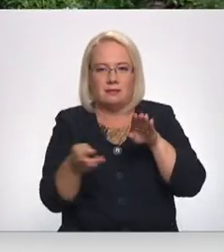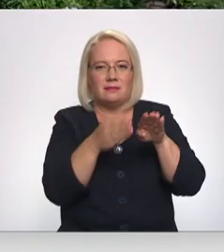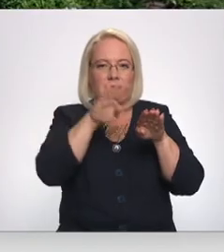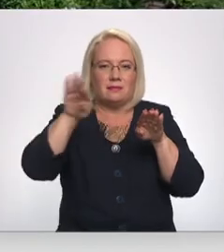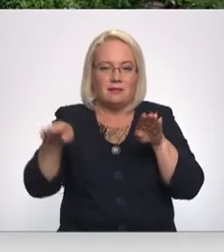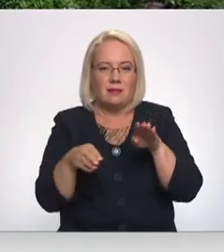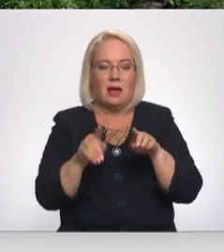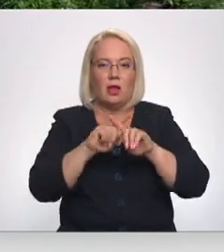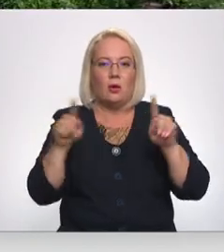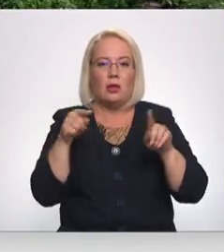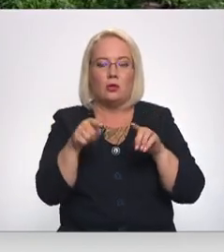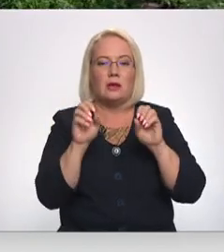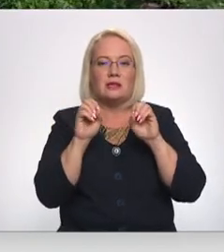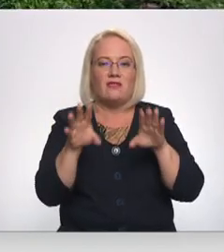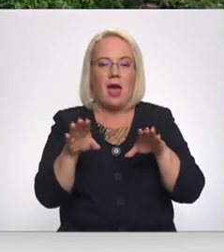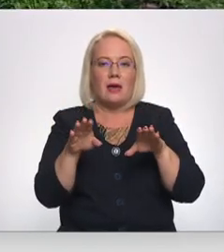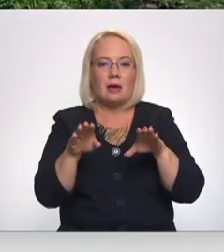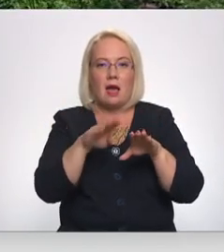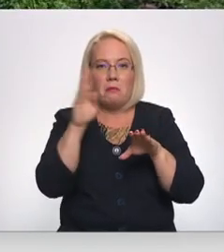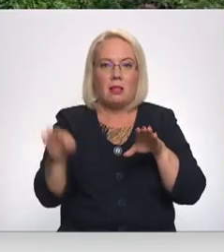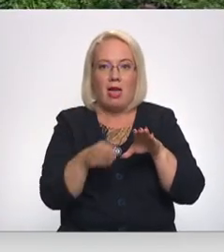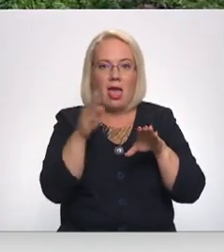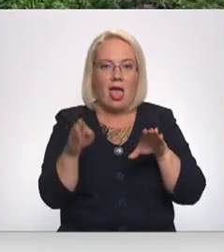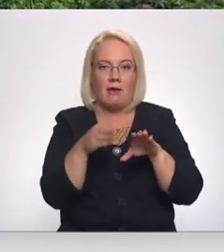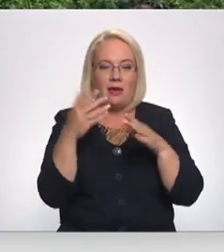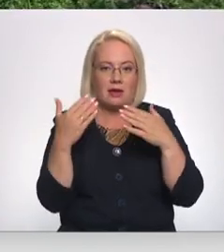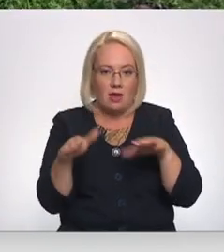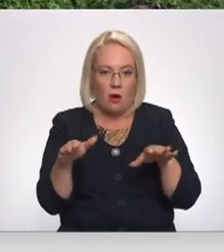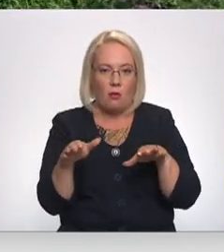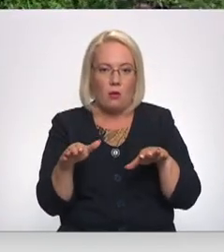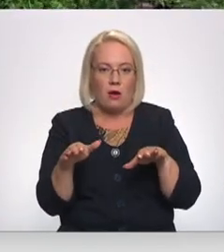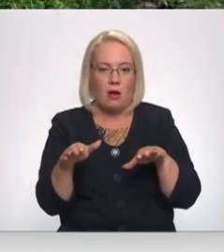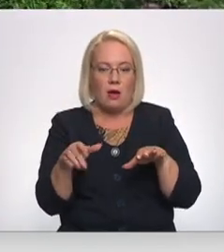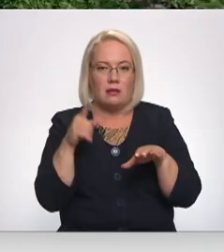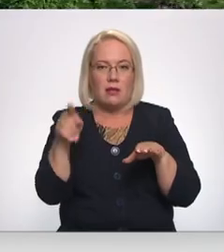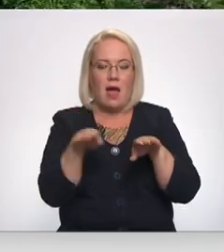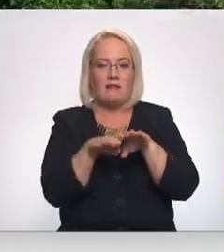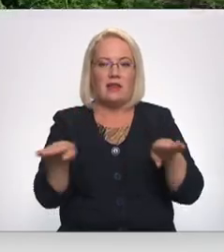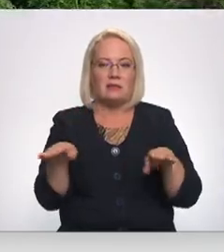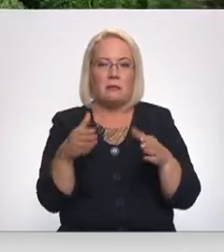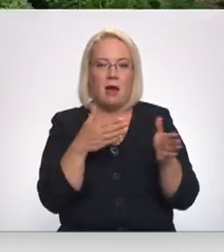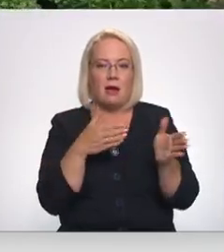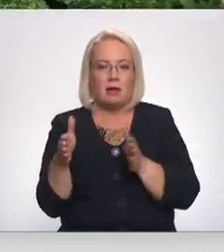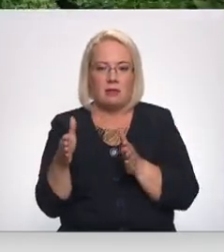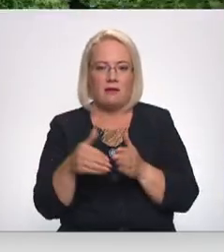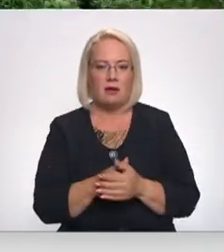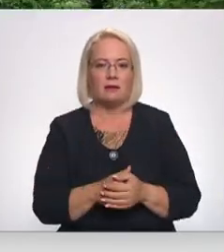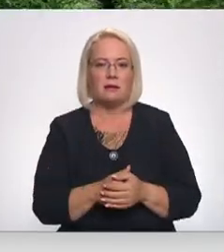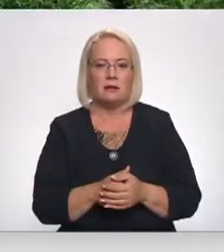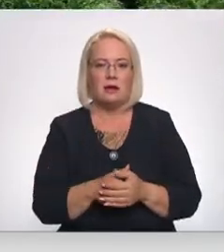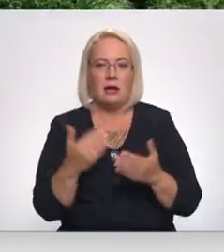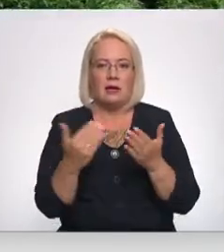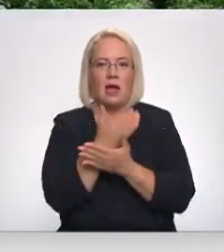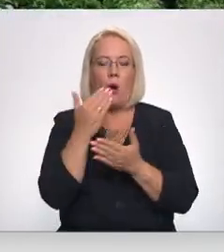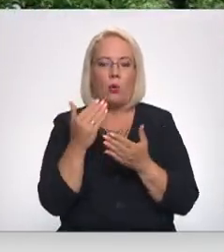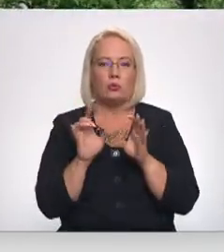tikko kā tur ir svaiga plēve uztinusies, tā, tad tur ir tā virsma gatava akal, tad uzņemt